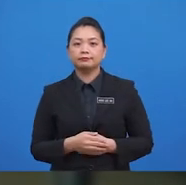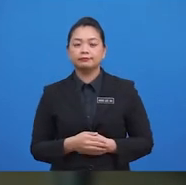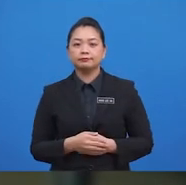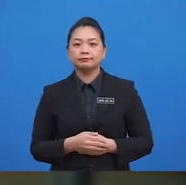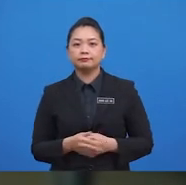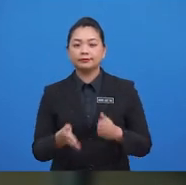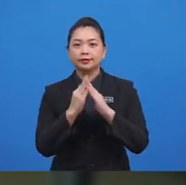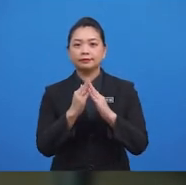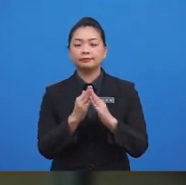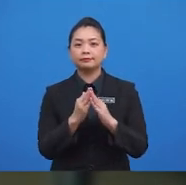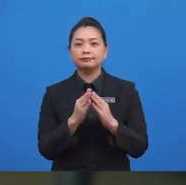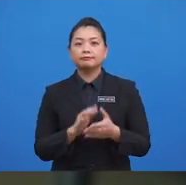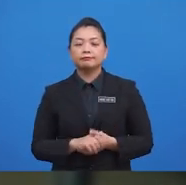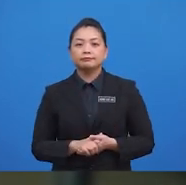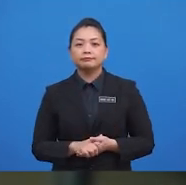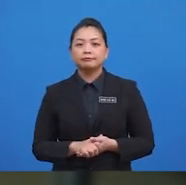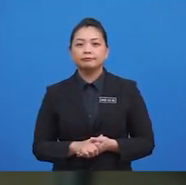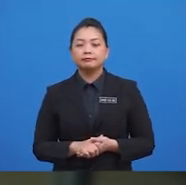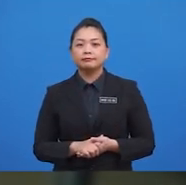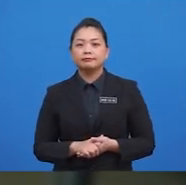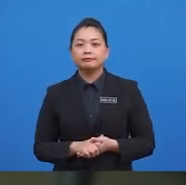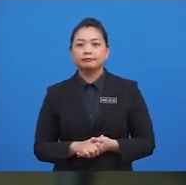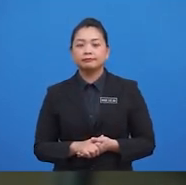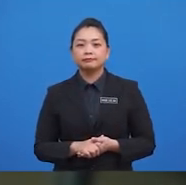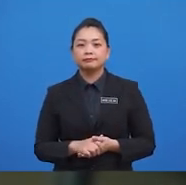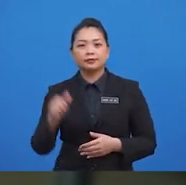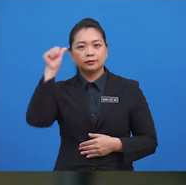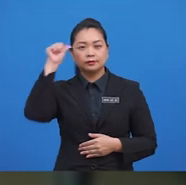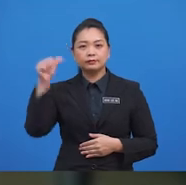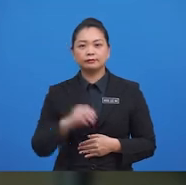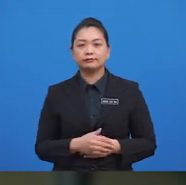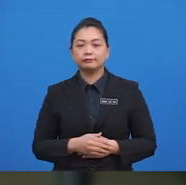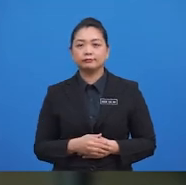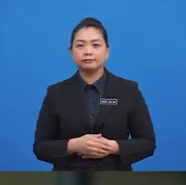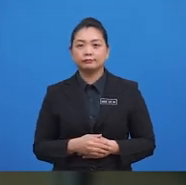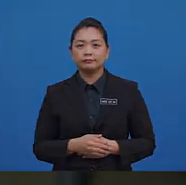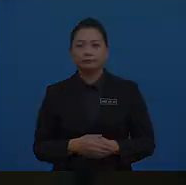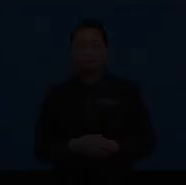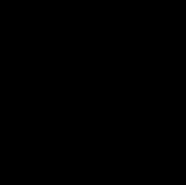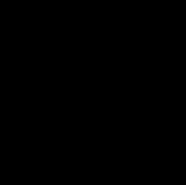Cikgu Atika. Assalamualaikum warahmatullahi wabarakatuh. Bye.